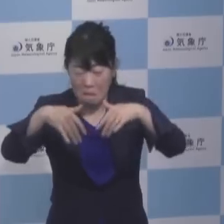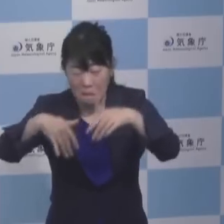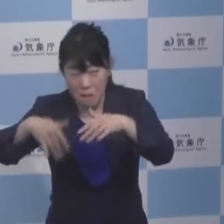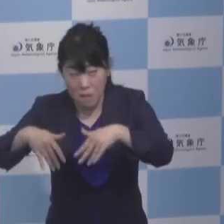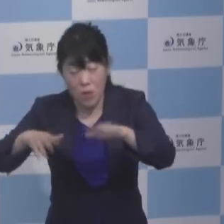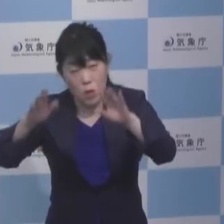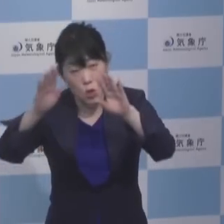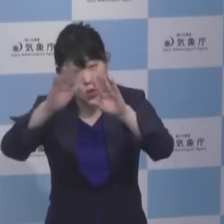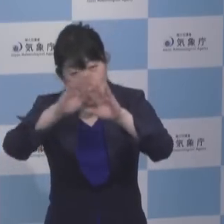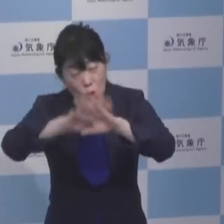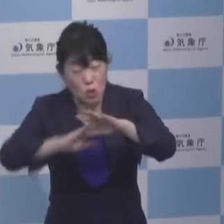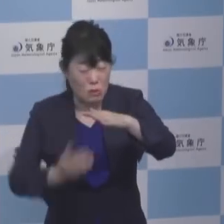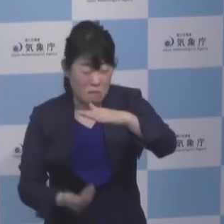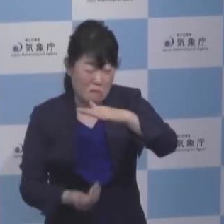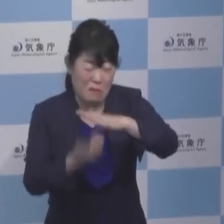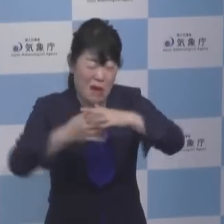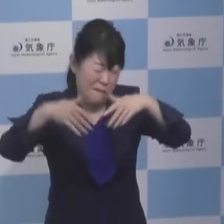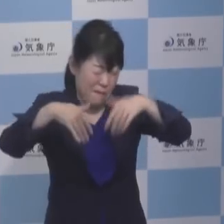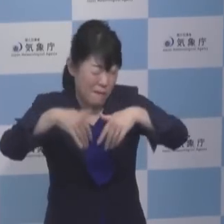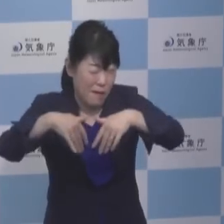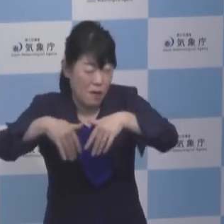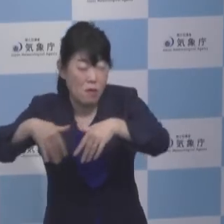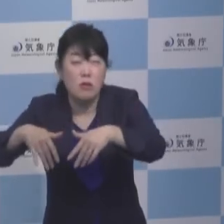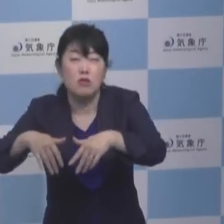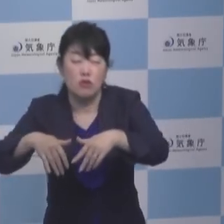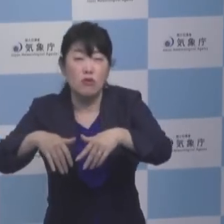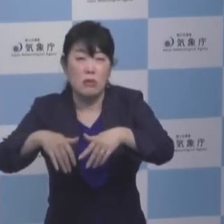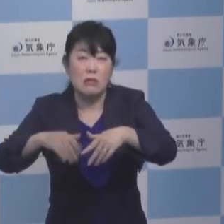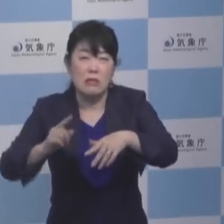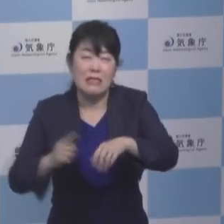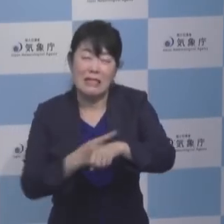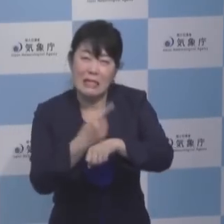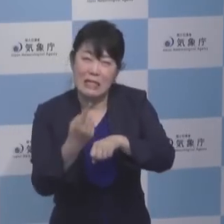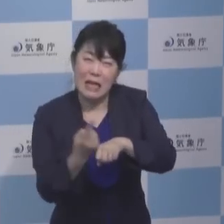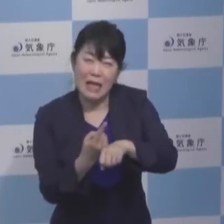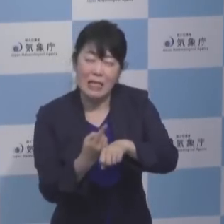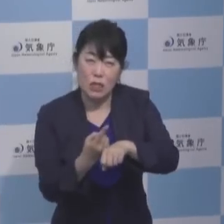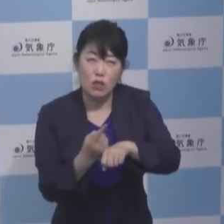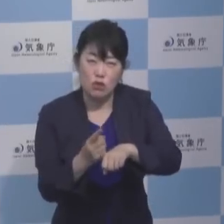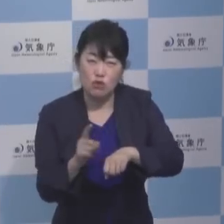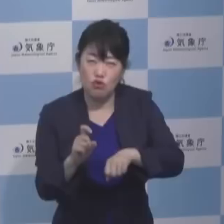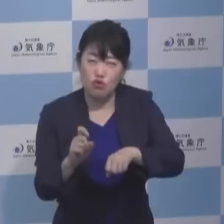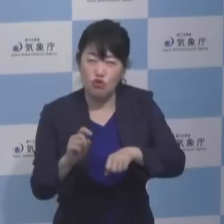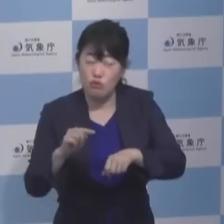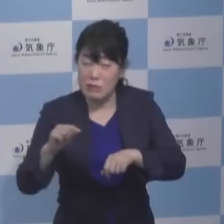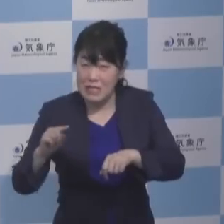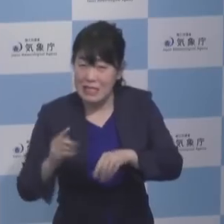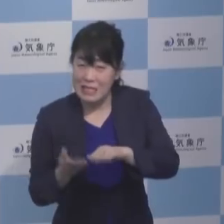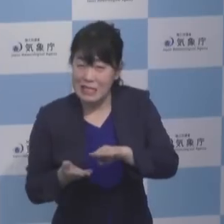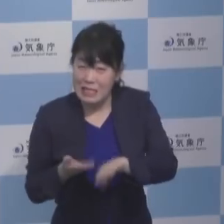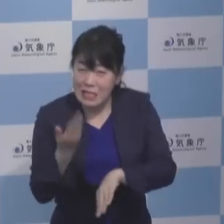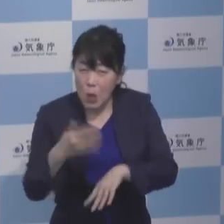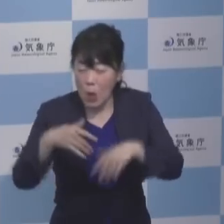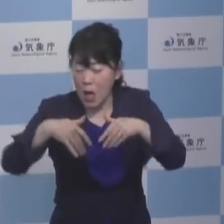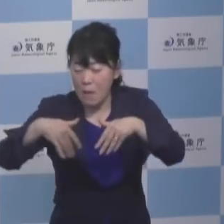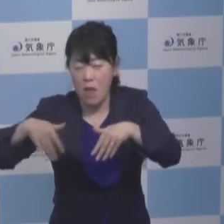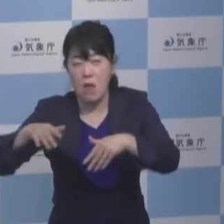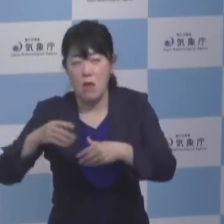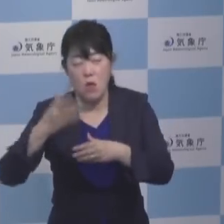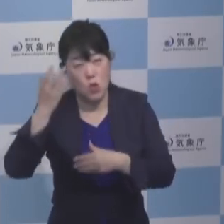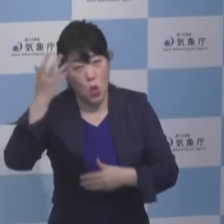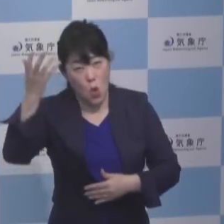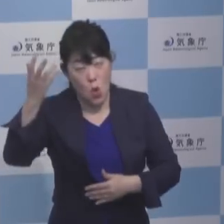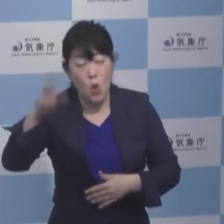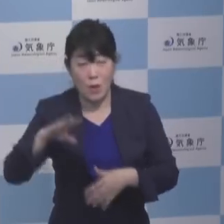ピークを、迎えると、1時間30ミリ以上の激しい雨が降る予想となっております。で、引き続